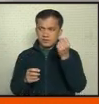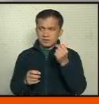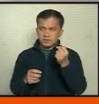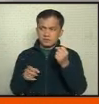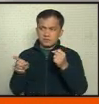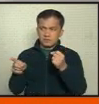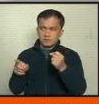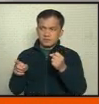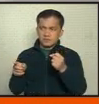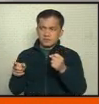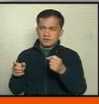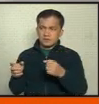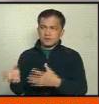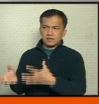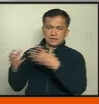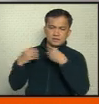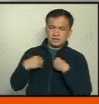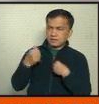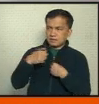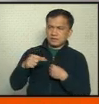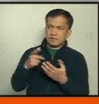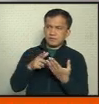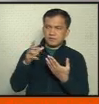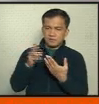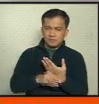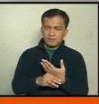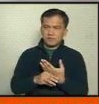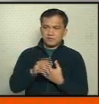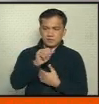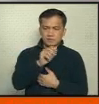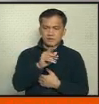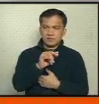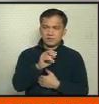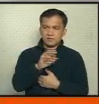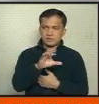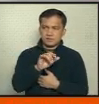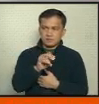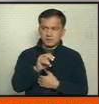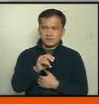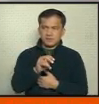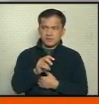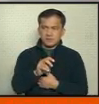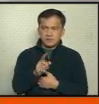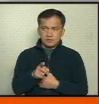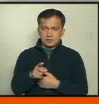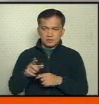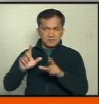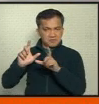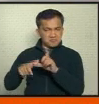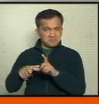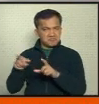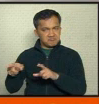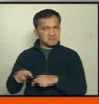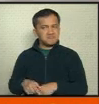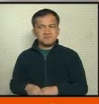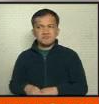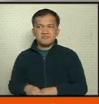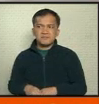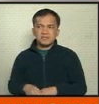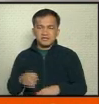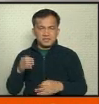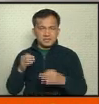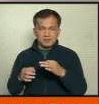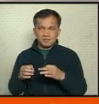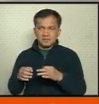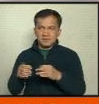mga may-ari nito para kargahin o e-ere ang anumang programa ng ABS-CBN oras na mapaso ang kontrata